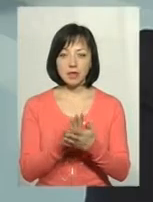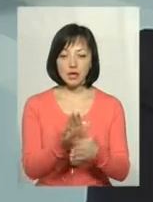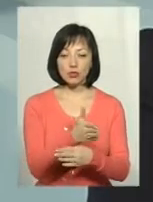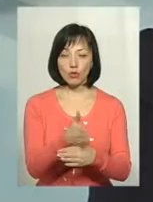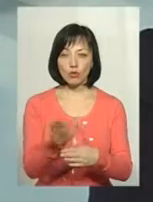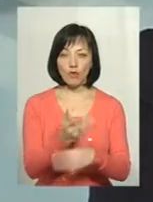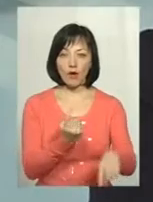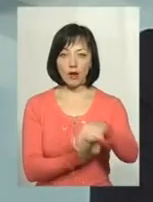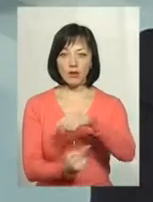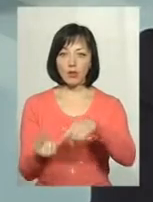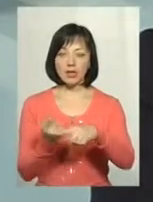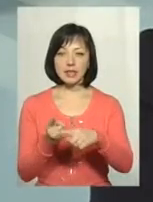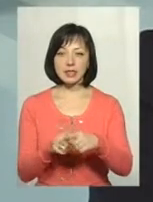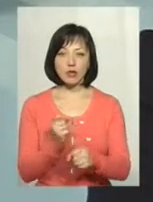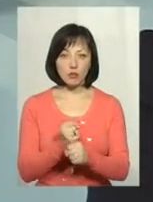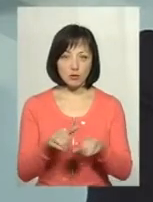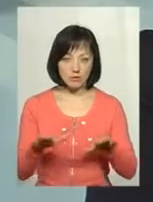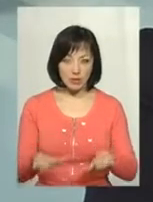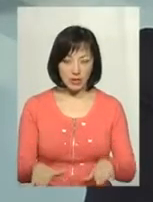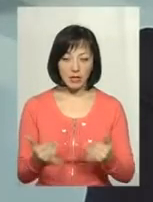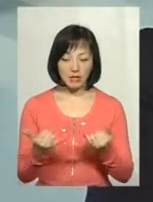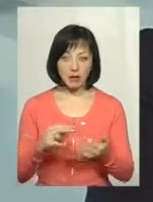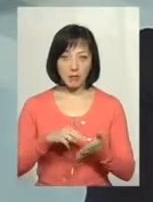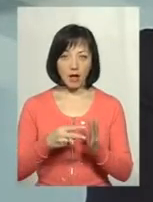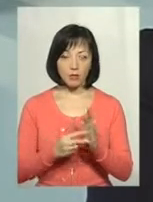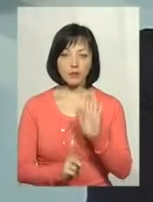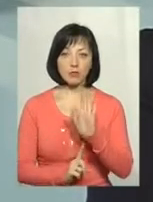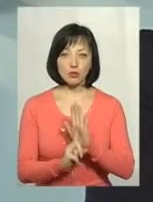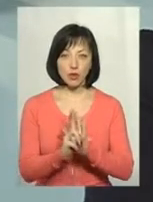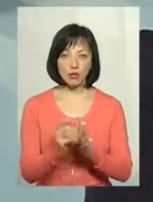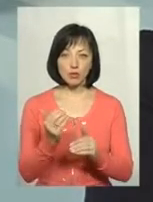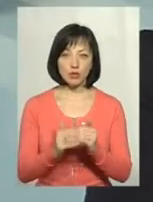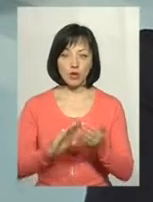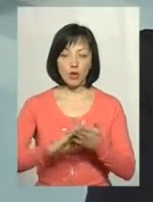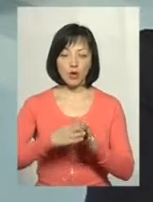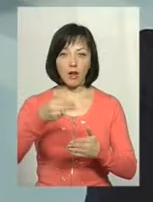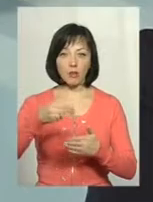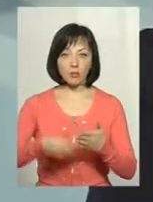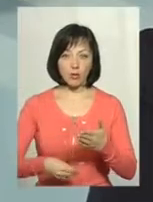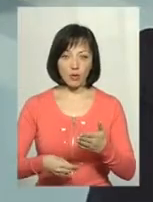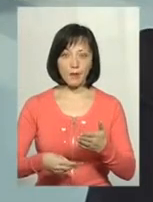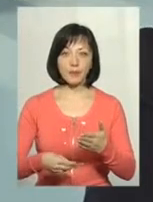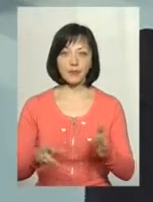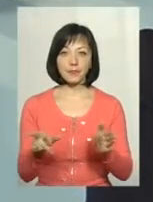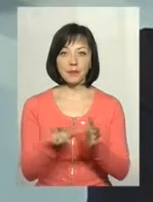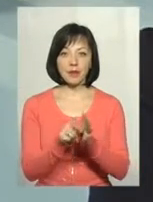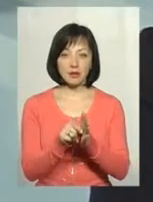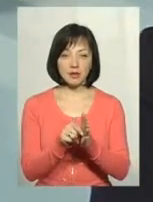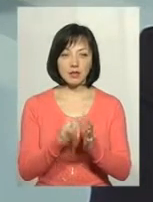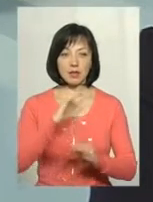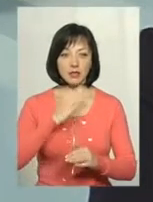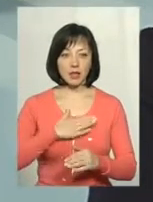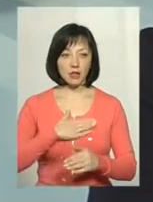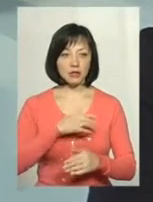також робочі місця. Ми вже зараз з нового року плануємо запускати її. Ми вже укладаємо зараз договори з